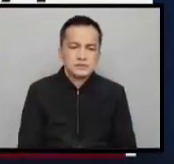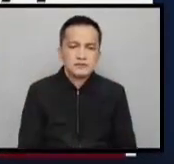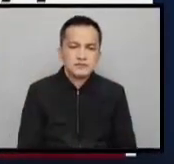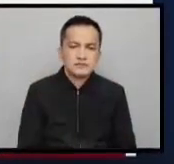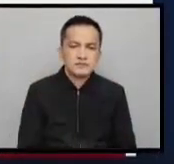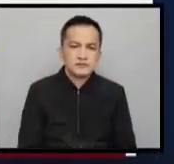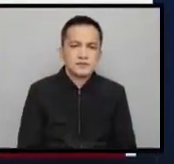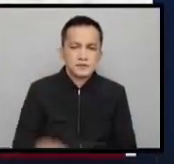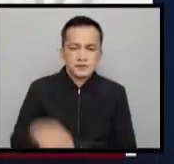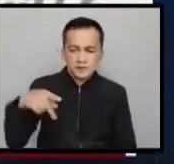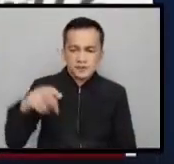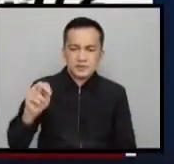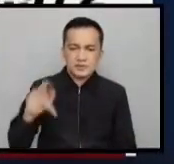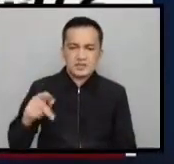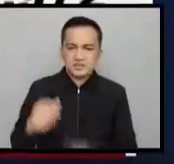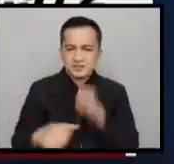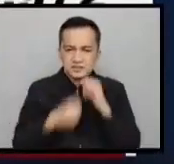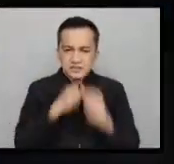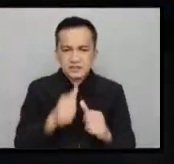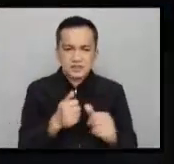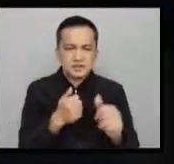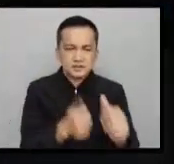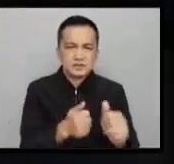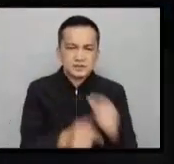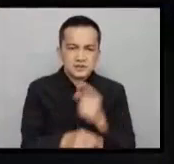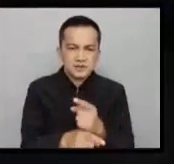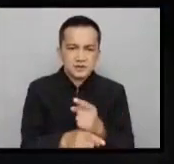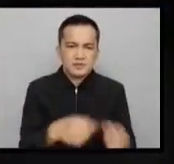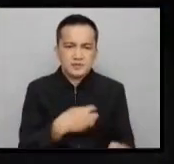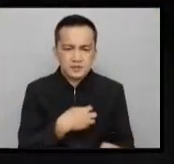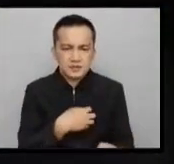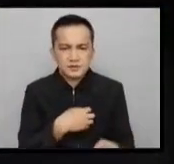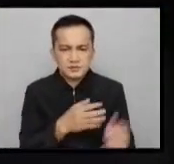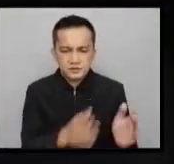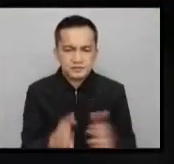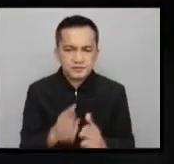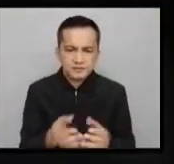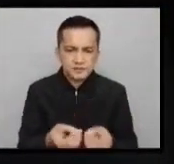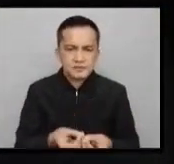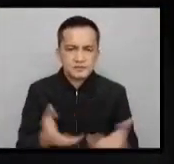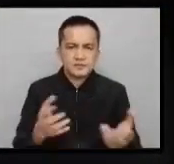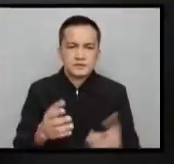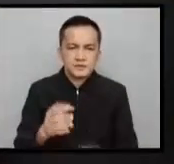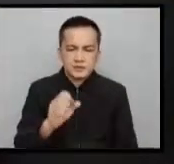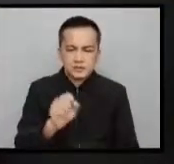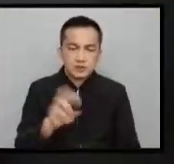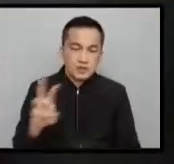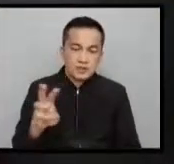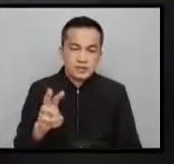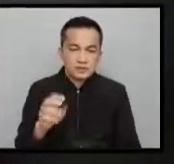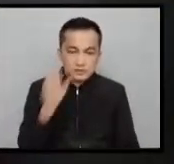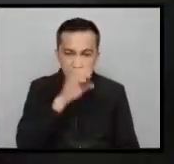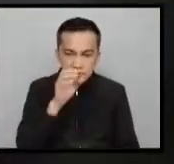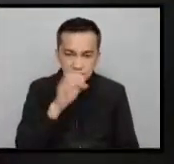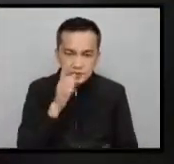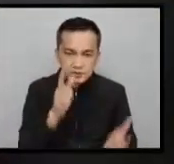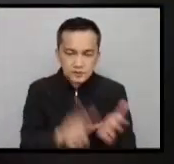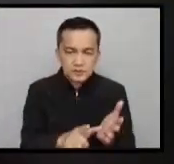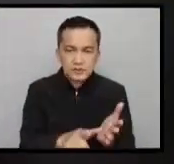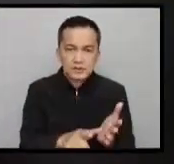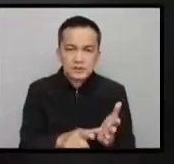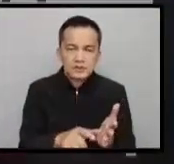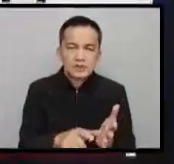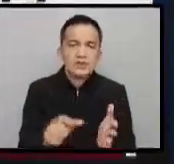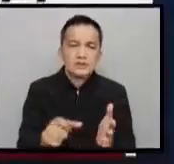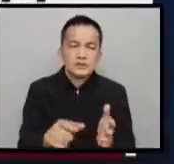at sinabing nasunod ang tamang police procedure sa implementasyon ng search warrant at handang maglabas ng ebidensya ang CIDG.